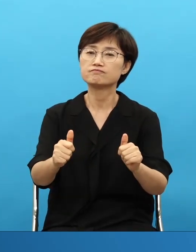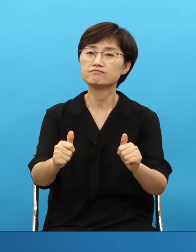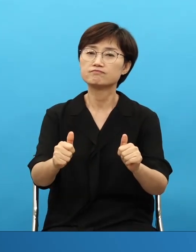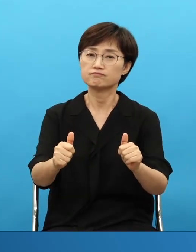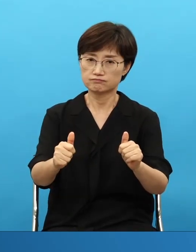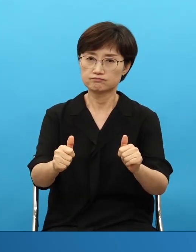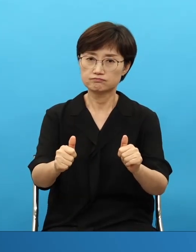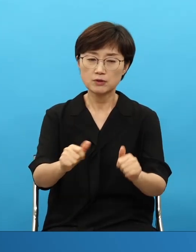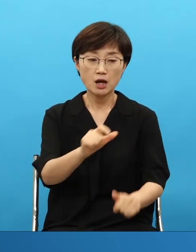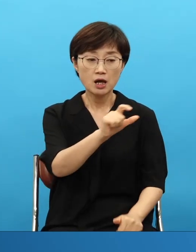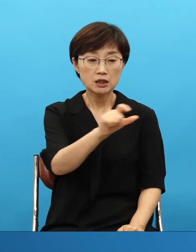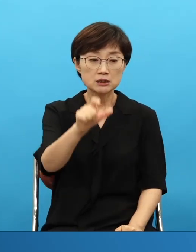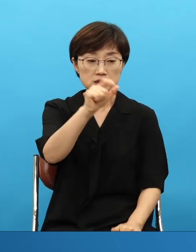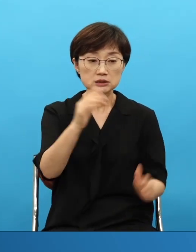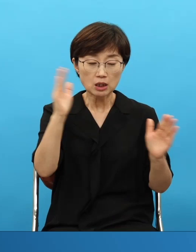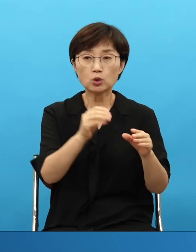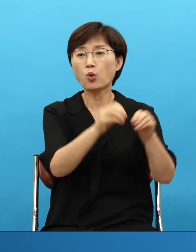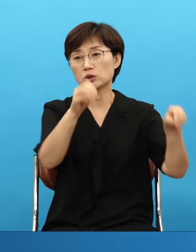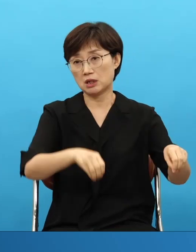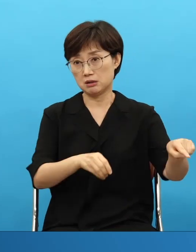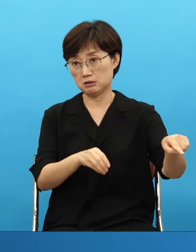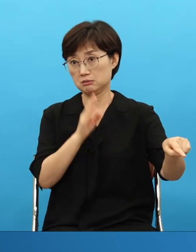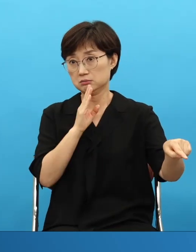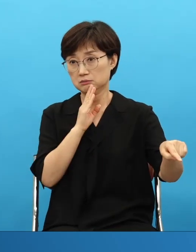똑같은 거더라고요.